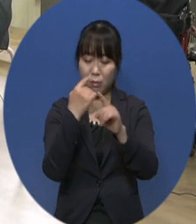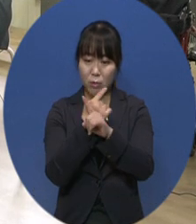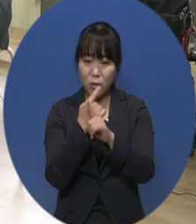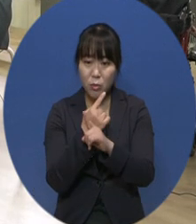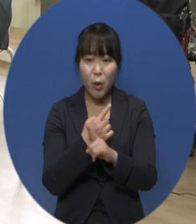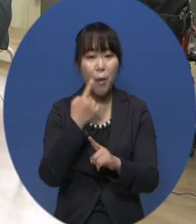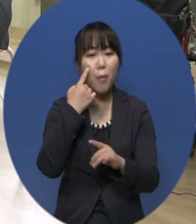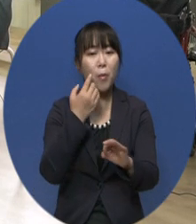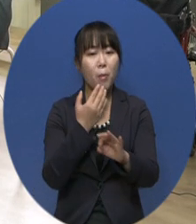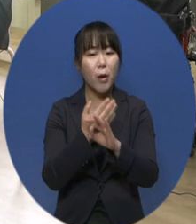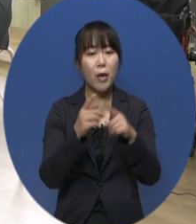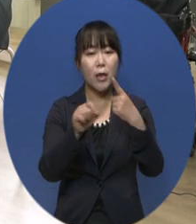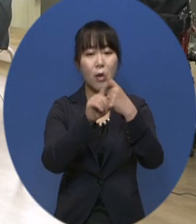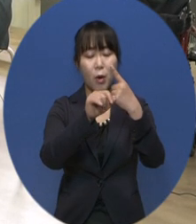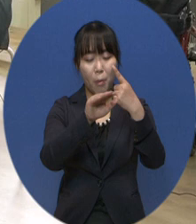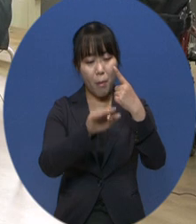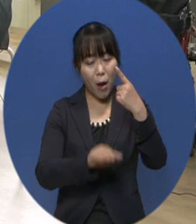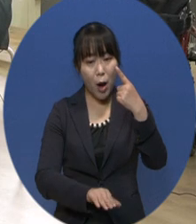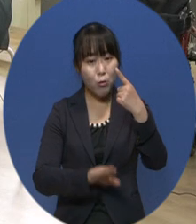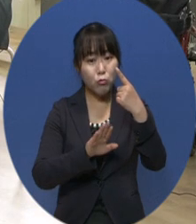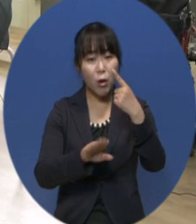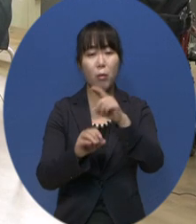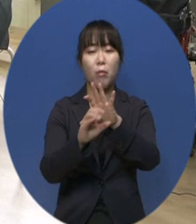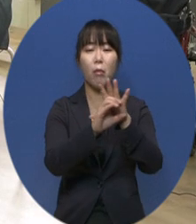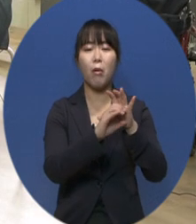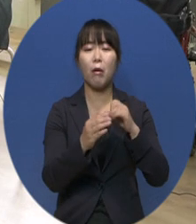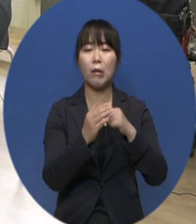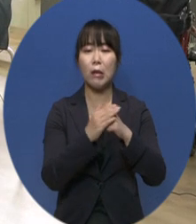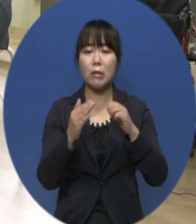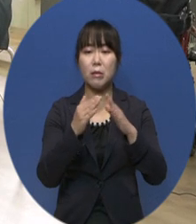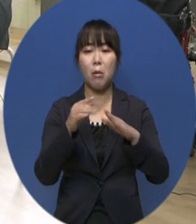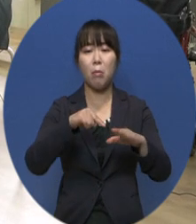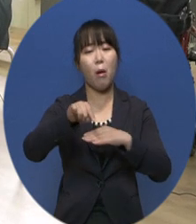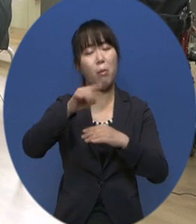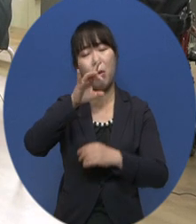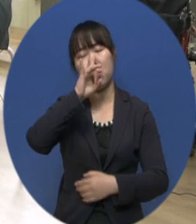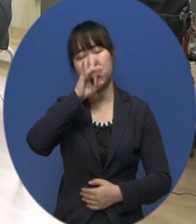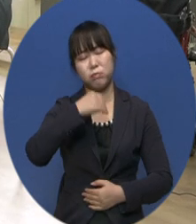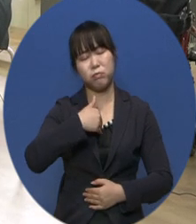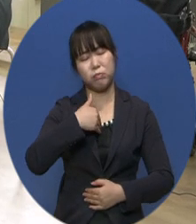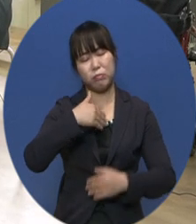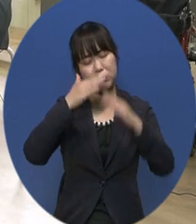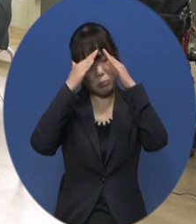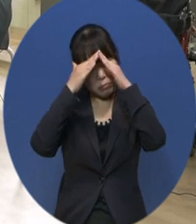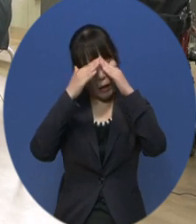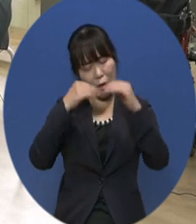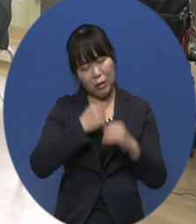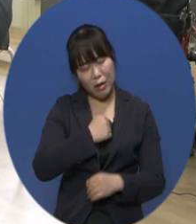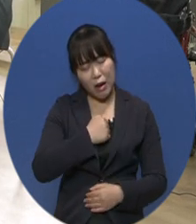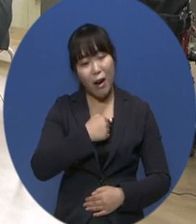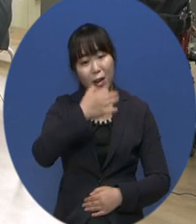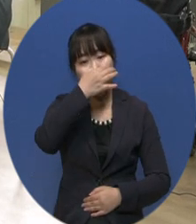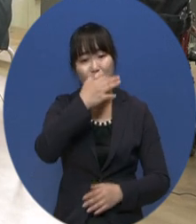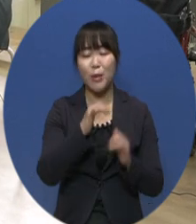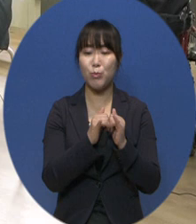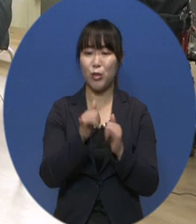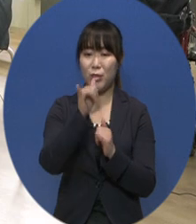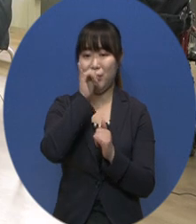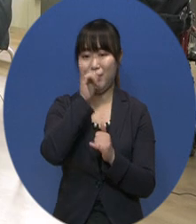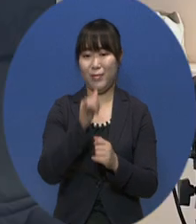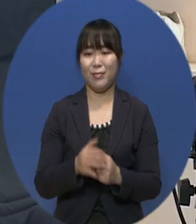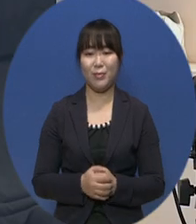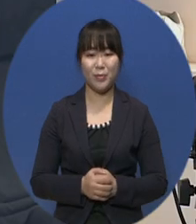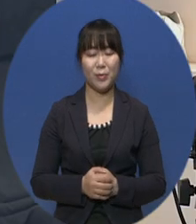네. 그 1월 말 이후로 코로나 때문에 집 밖에 한 번도 못 나갔다. 뭐 그래서 아. 너무 답답해하고 힘들어하시는 분들이 계세요.